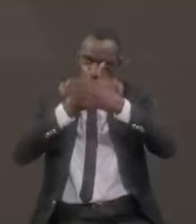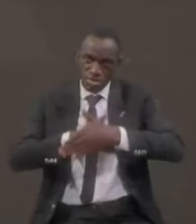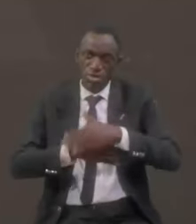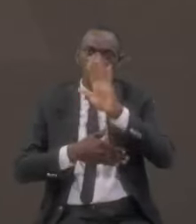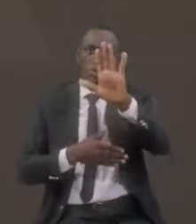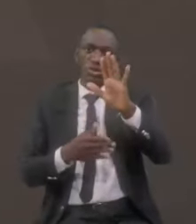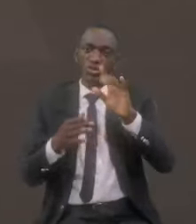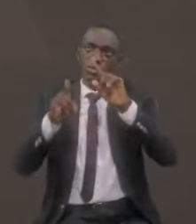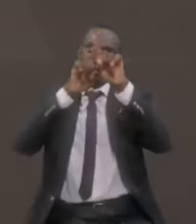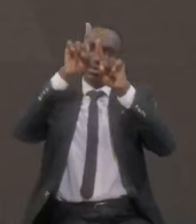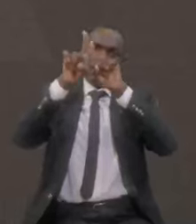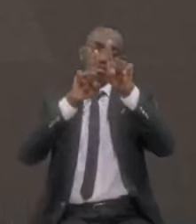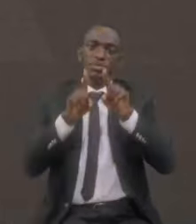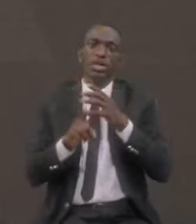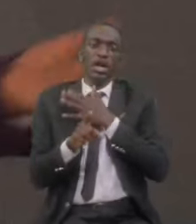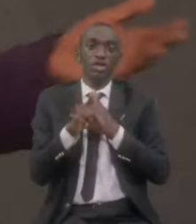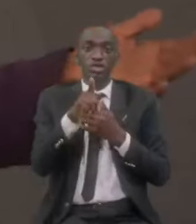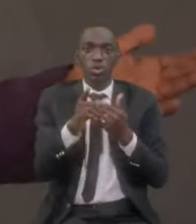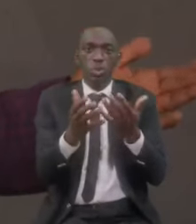ton étoile, et tu veux